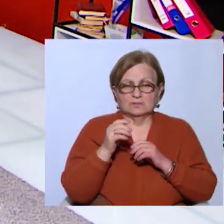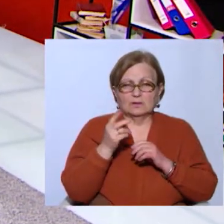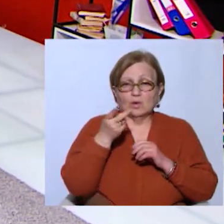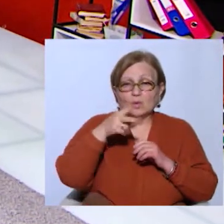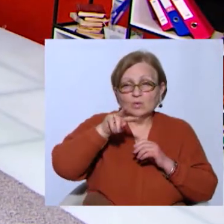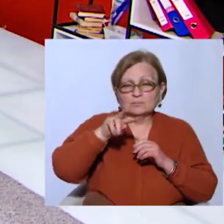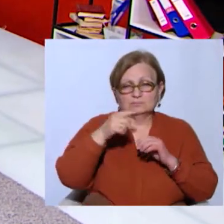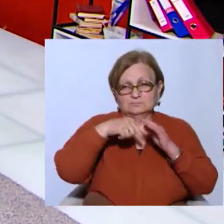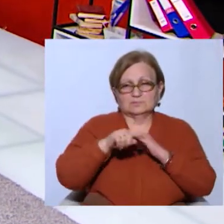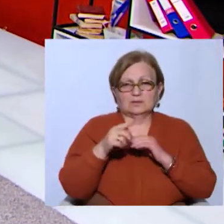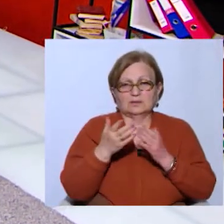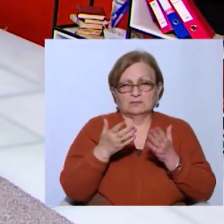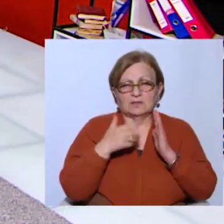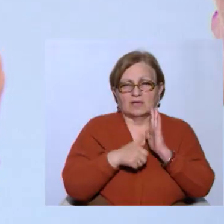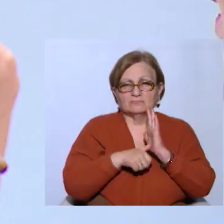2-ჯერ 3.14 არის